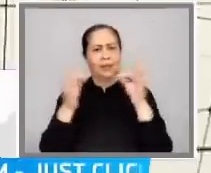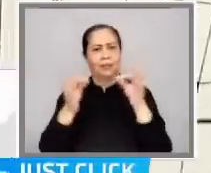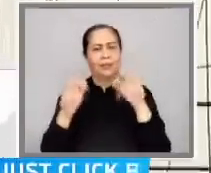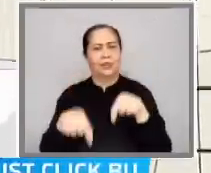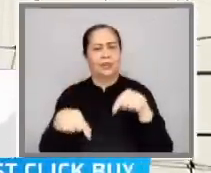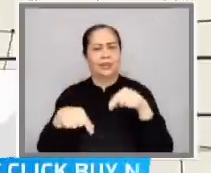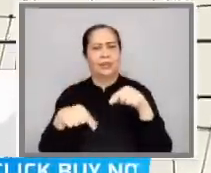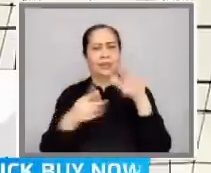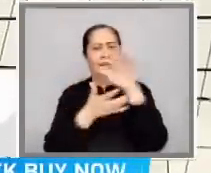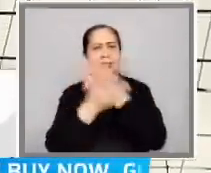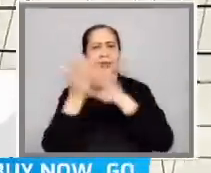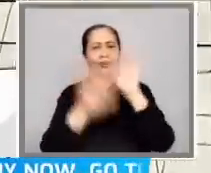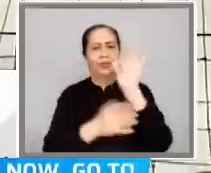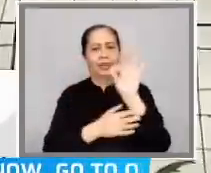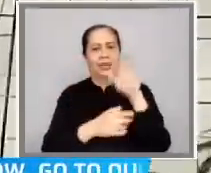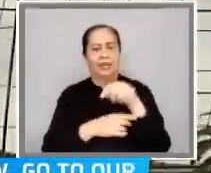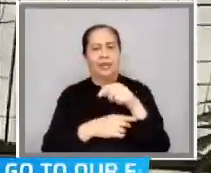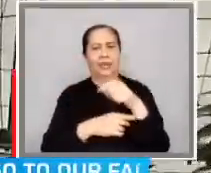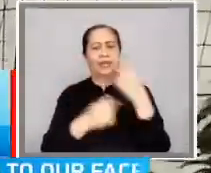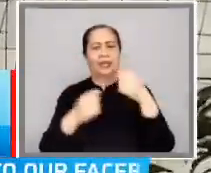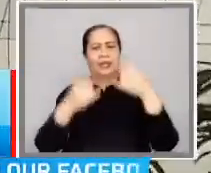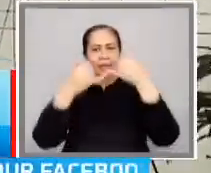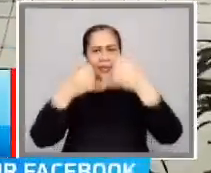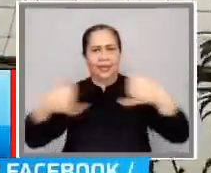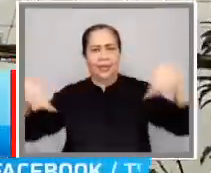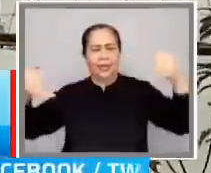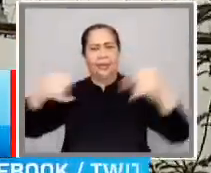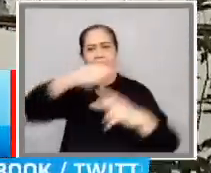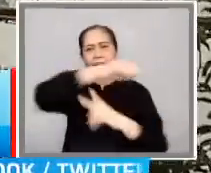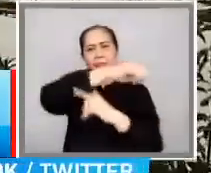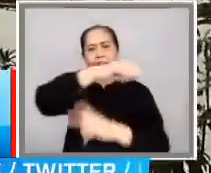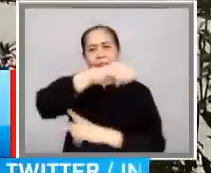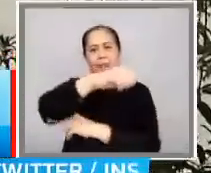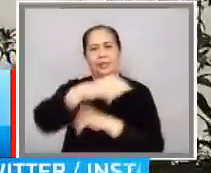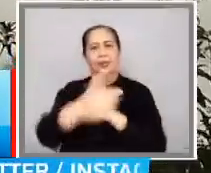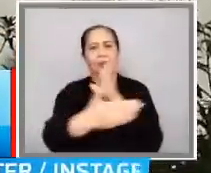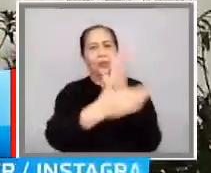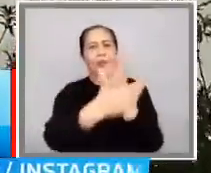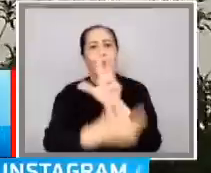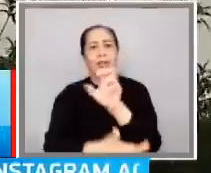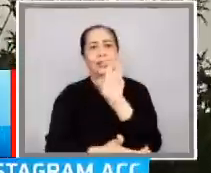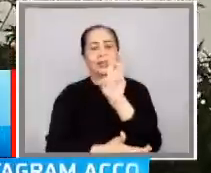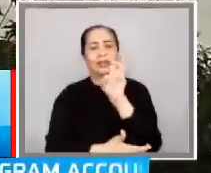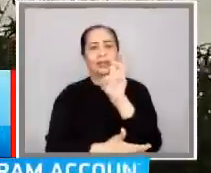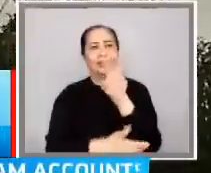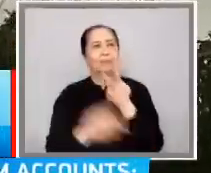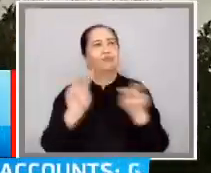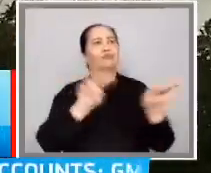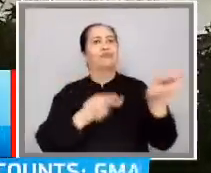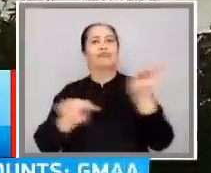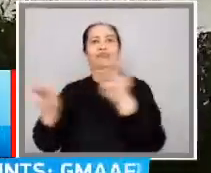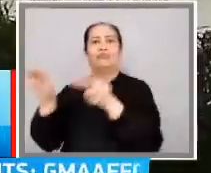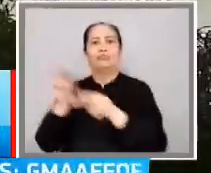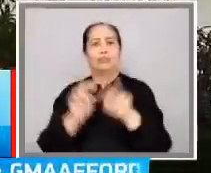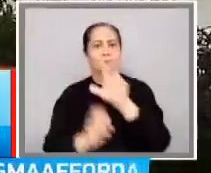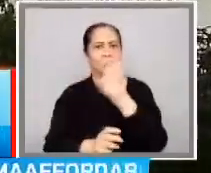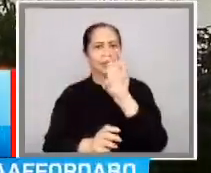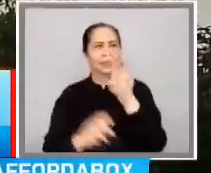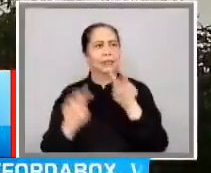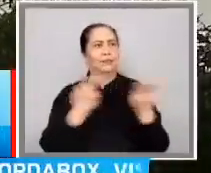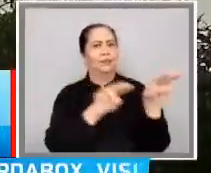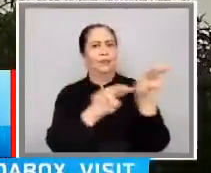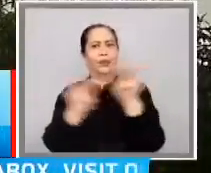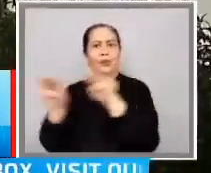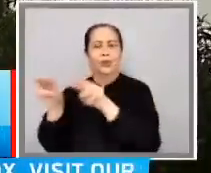Cloud 9 na itong hanging bridge na ito na papunta sa 360 view deck. Doon nga makikita ang 360 view ng